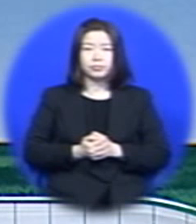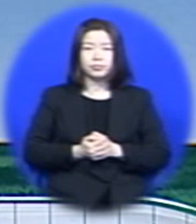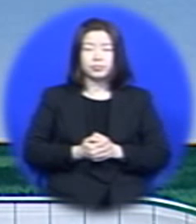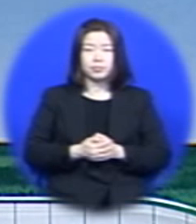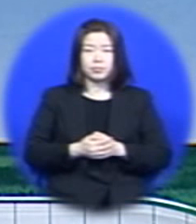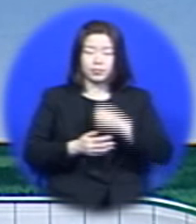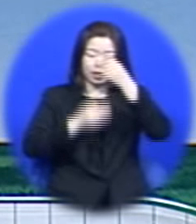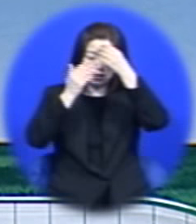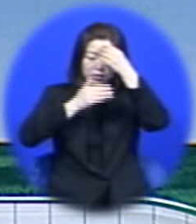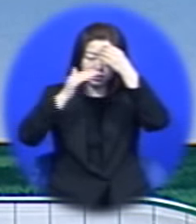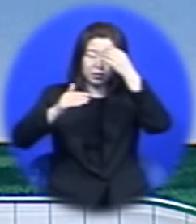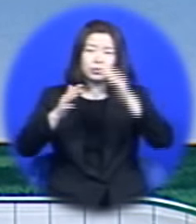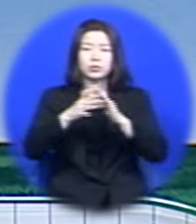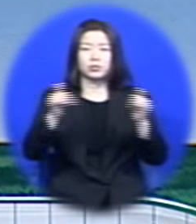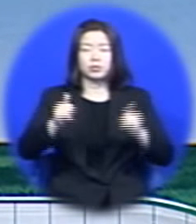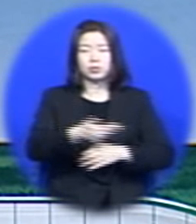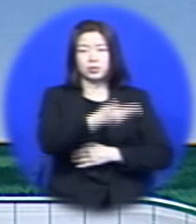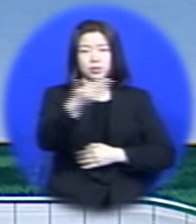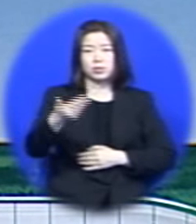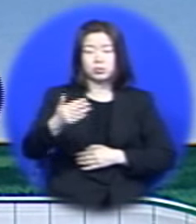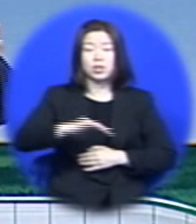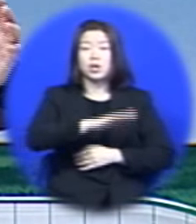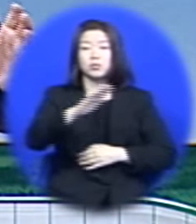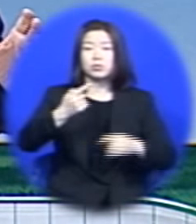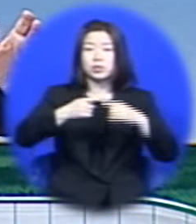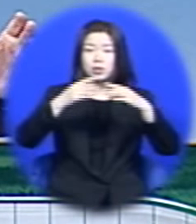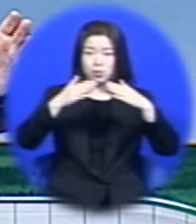성도 여러분, 우리 교회는요,